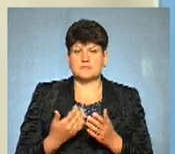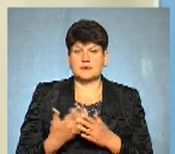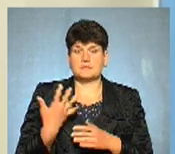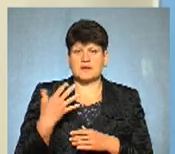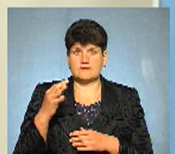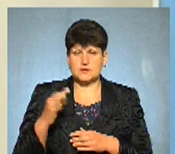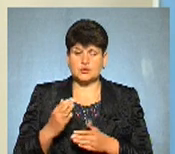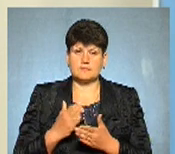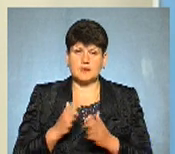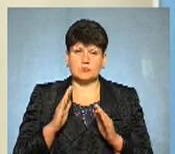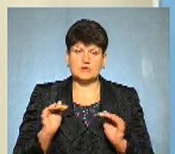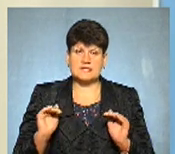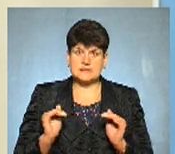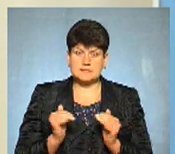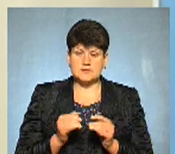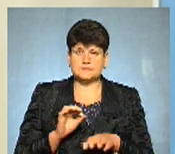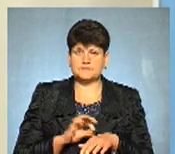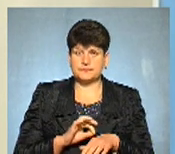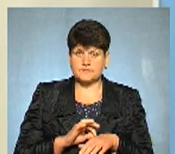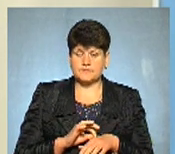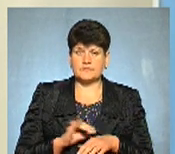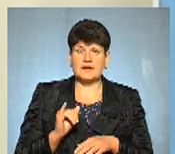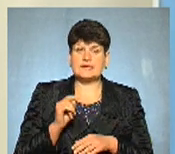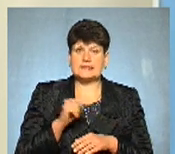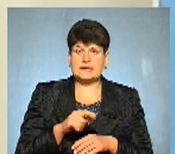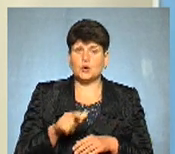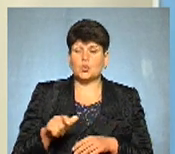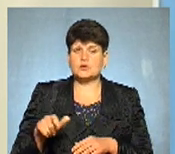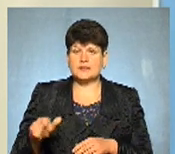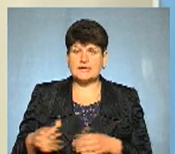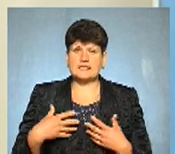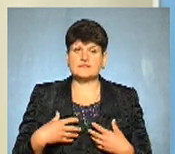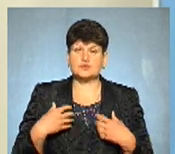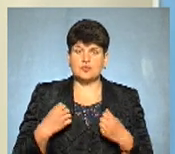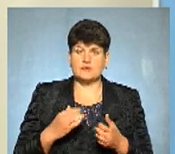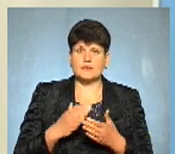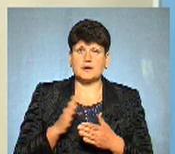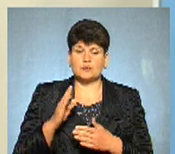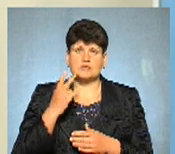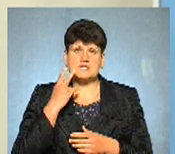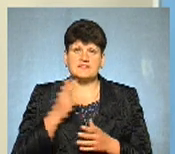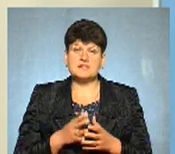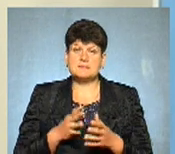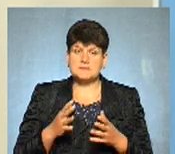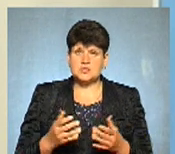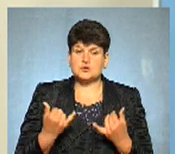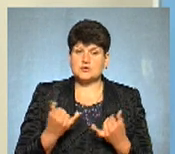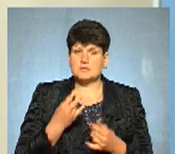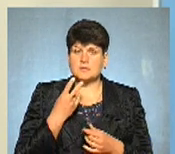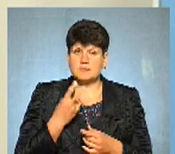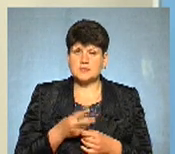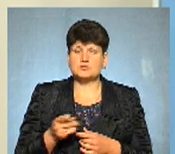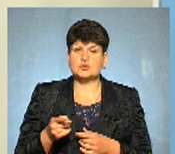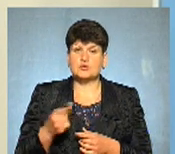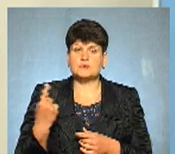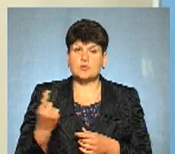має бути зменшення інфікованих, а також і тих людей, які виздоровлюють, має ставати завжди більше. На сьогодні ми бачимо, що Тернопільська